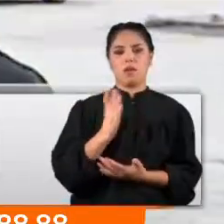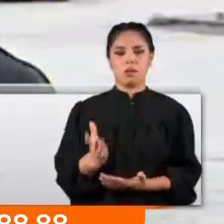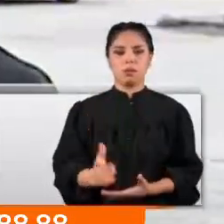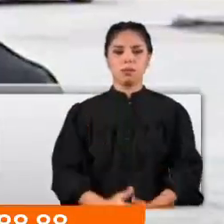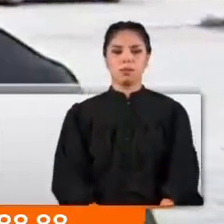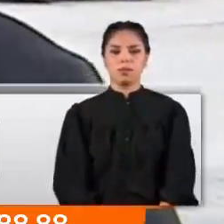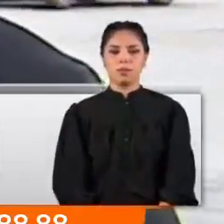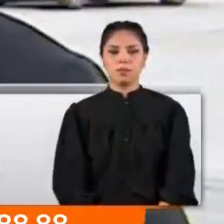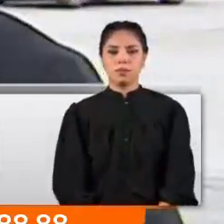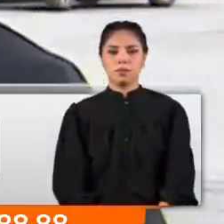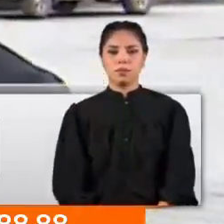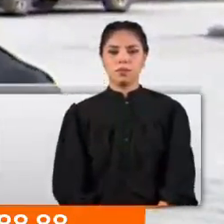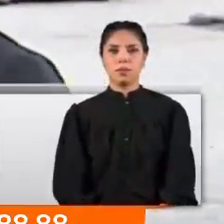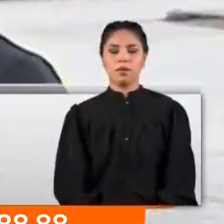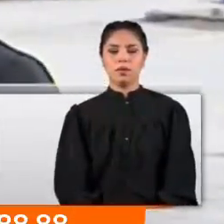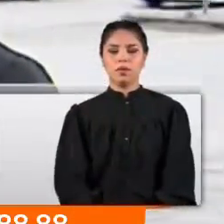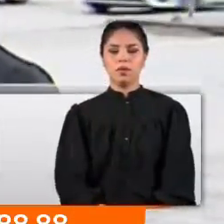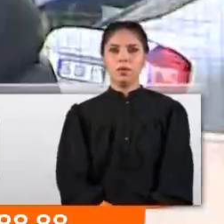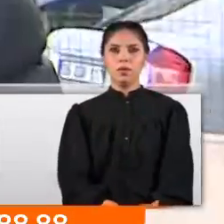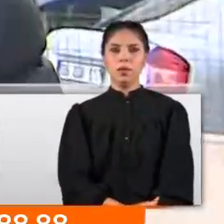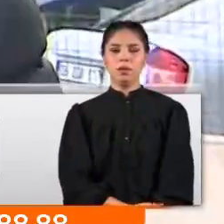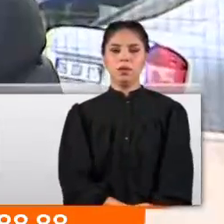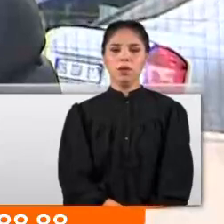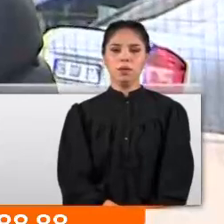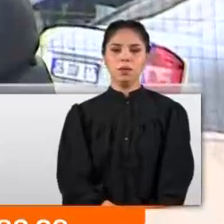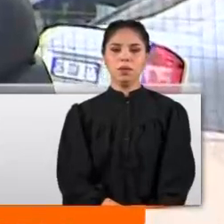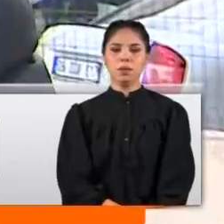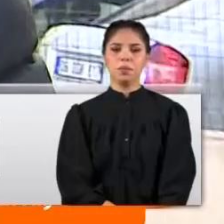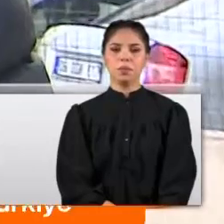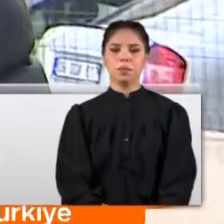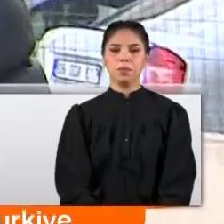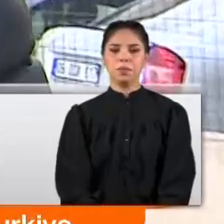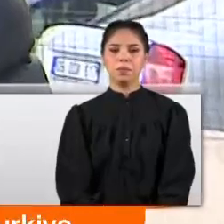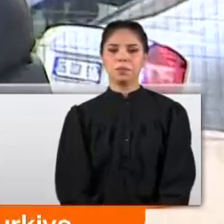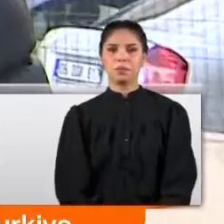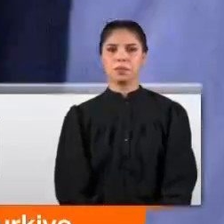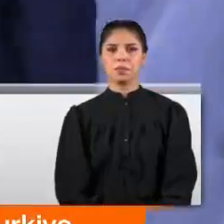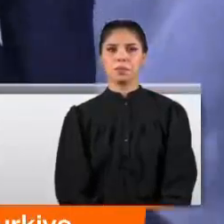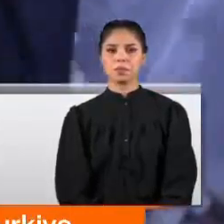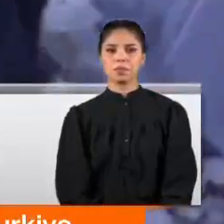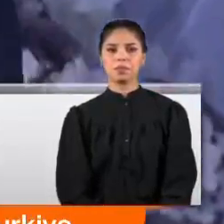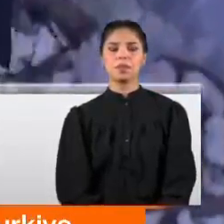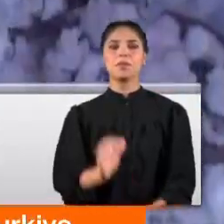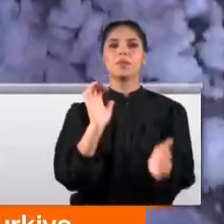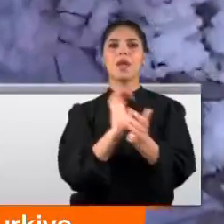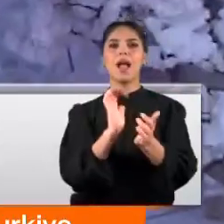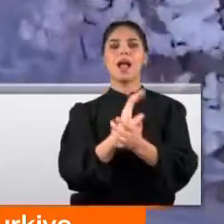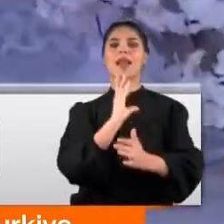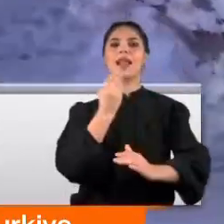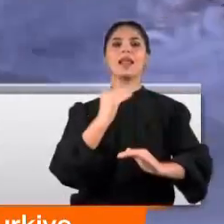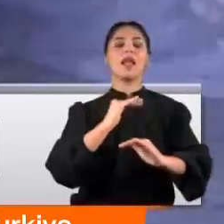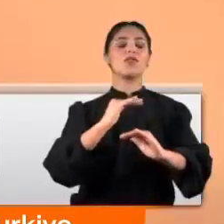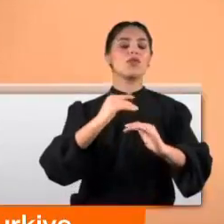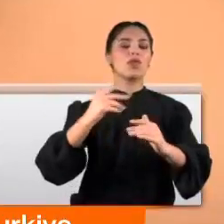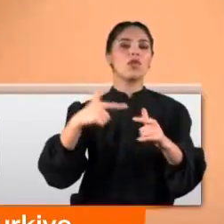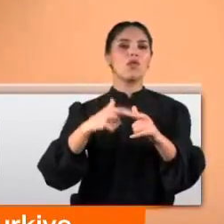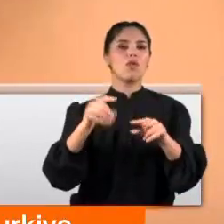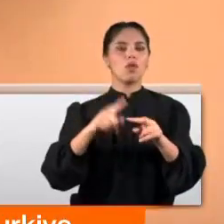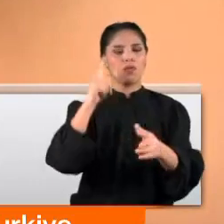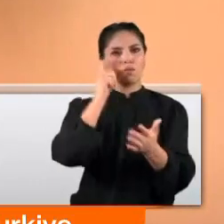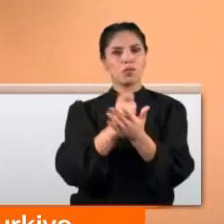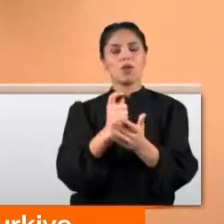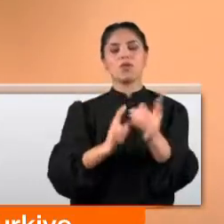23. Siz almayı düşünür müsünüz? Evet, ben alırım. Düşük faizli veya sırf faizli bir kredi olursa bizim için çok iyi olur. Aile Gençlik Fonu'na başvurular internet